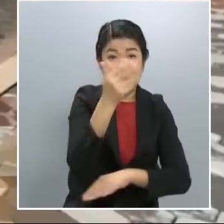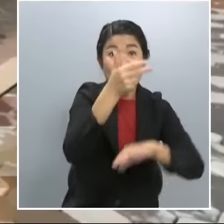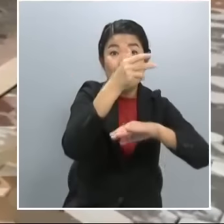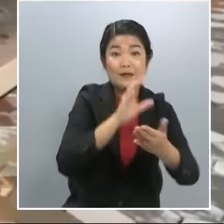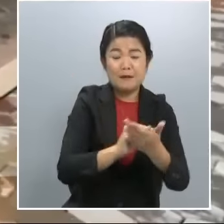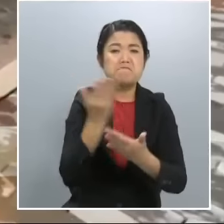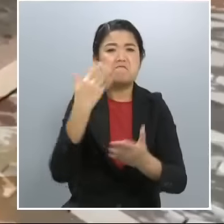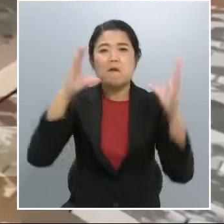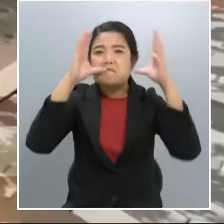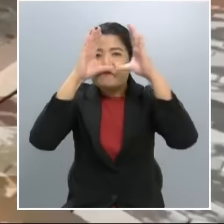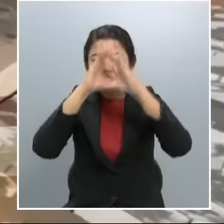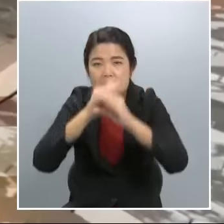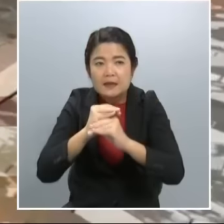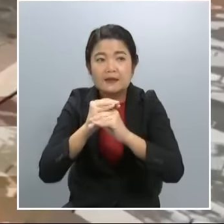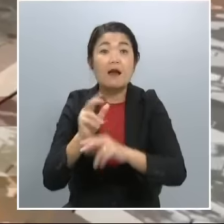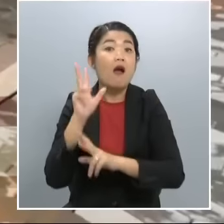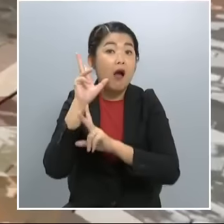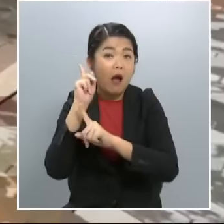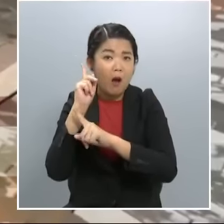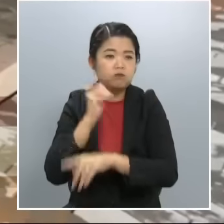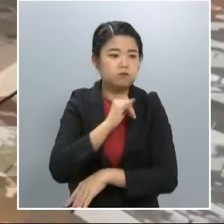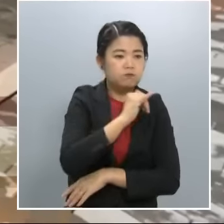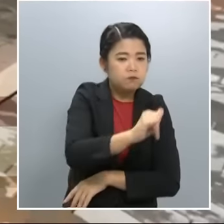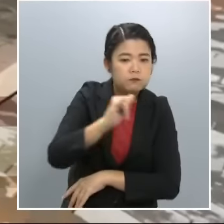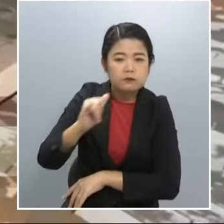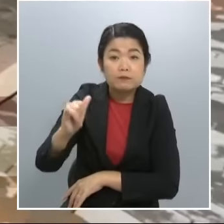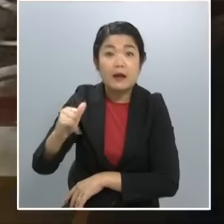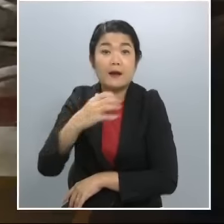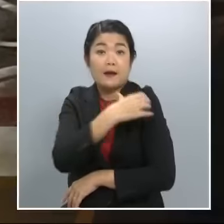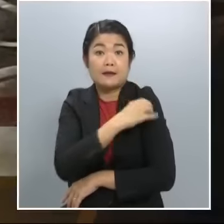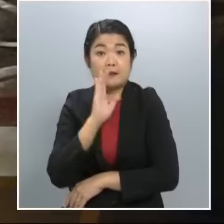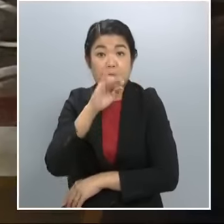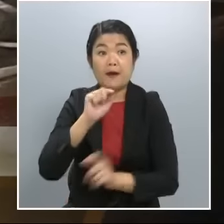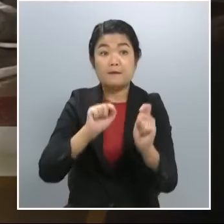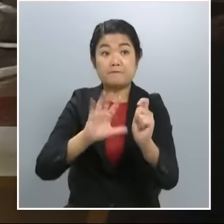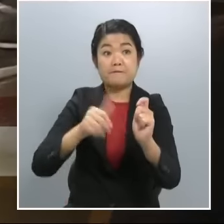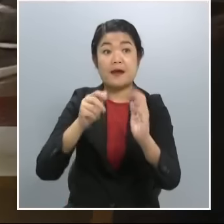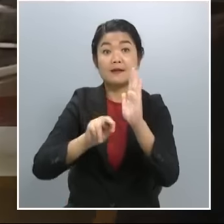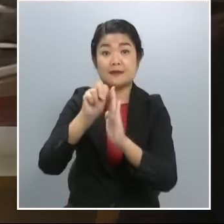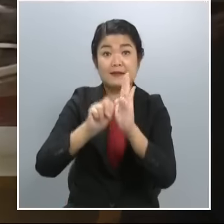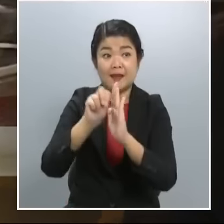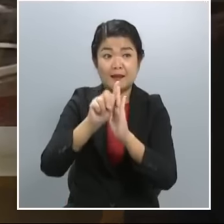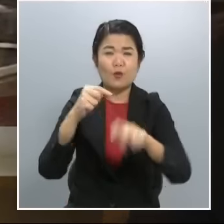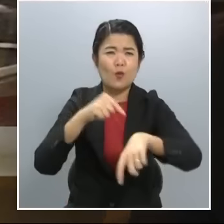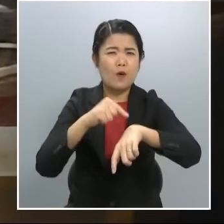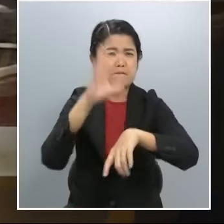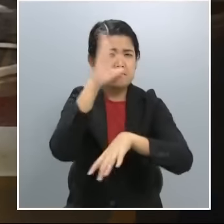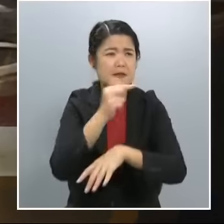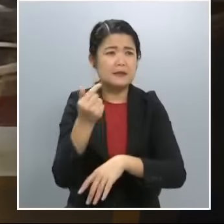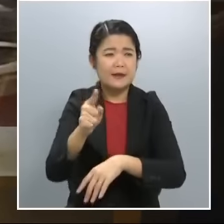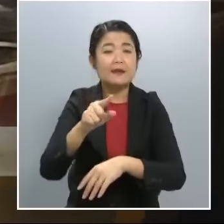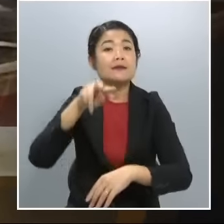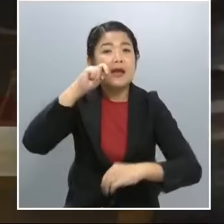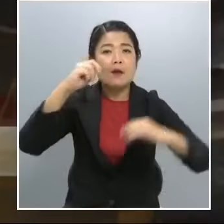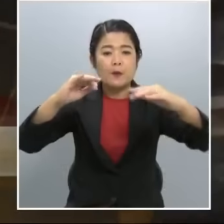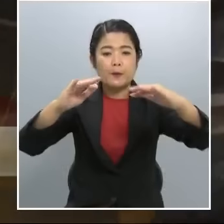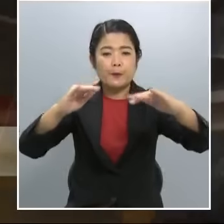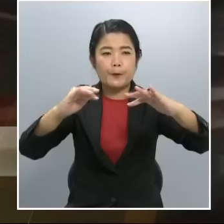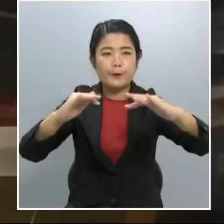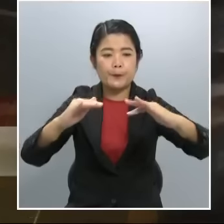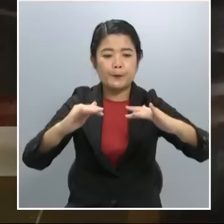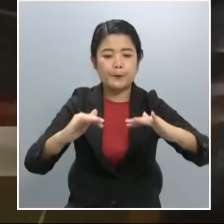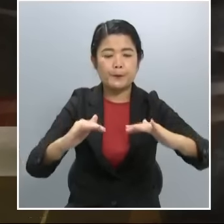คืนนี้นักข่าวเราก็ไปสำรวจตรวจสอบเขตเทศบาลเมืองน่านซึ่งได้เห็นภาพเมื่อคืน 23:00น้ำลดต่อเนื่องแล้วบาง